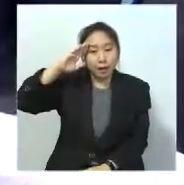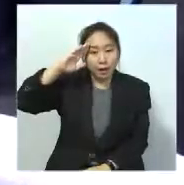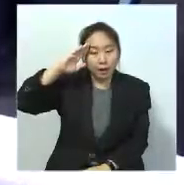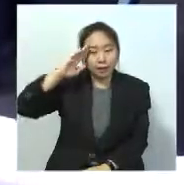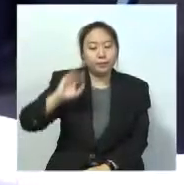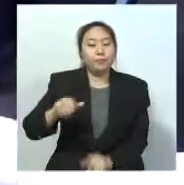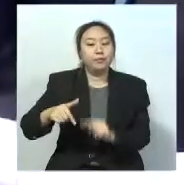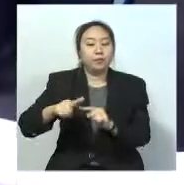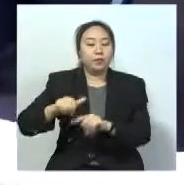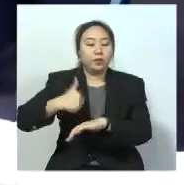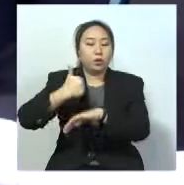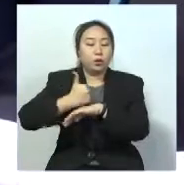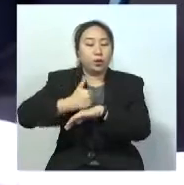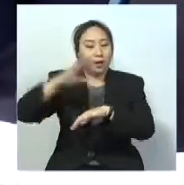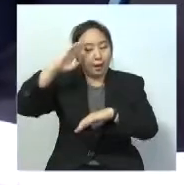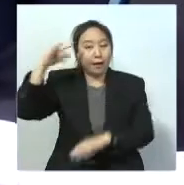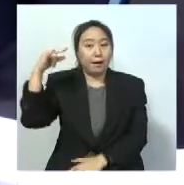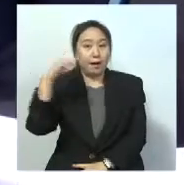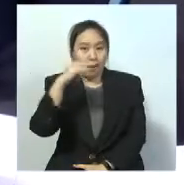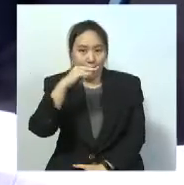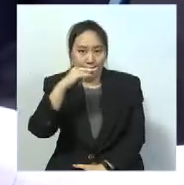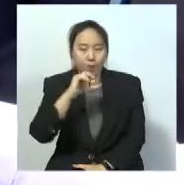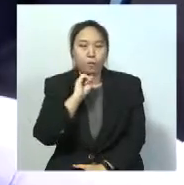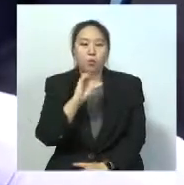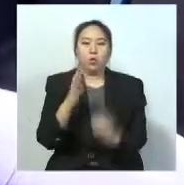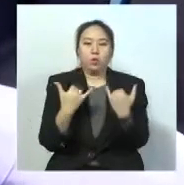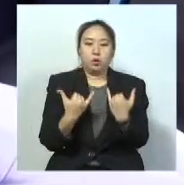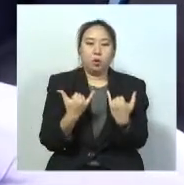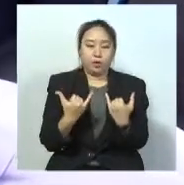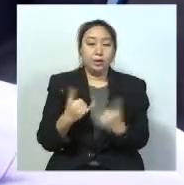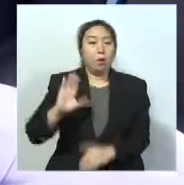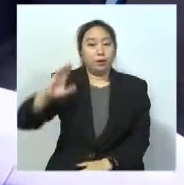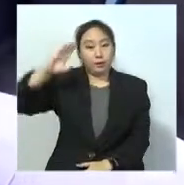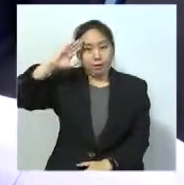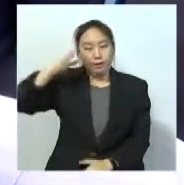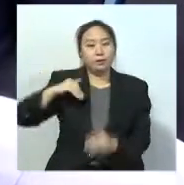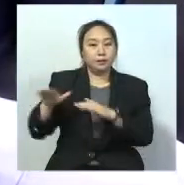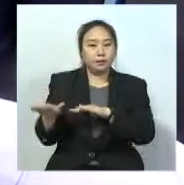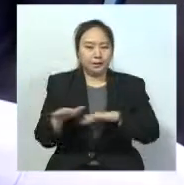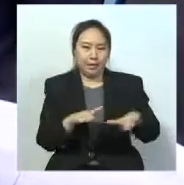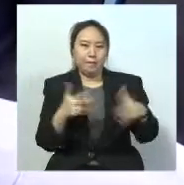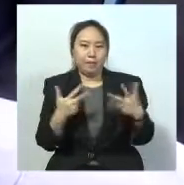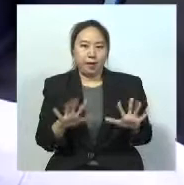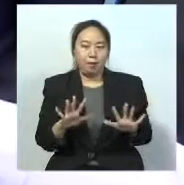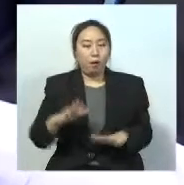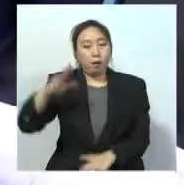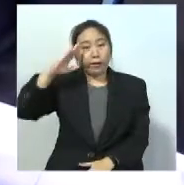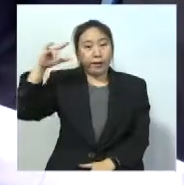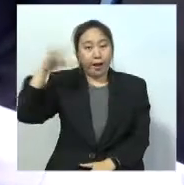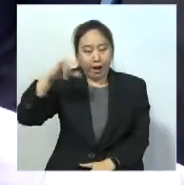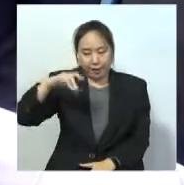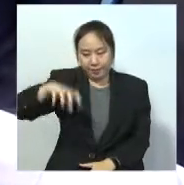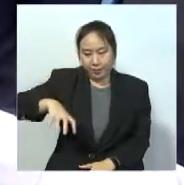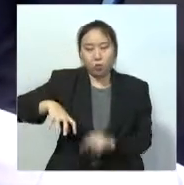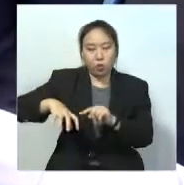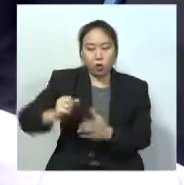พฤกษ์ดิษยสุรินผู้บัญชาการทหารอากาศบอกว่าตอนนี้นะคะทางกองทัพเนี่ยได้เตรียมความพร้อมเอาไว้แล้วกองทัพอากาศโดยศูนย์บรรเทาสาธ